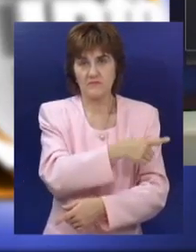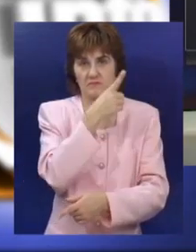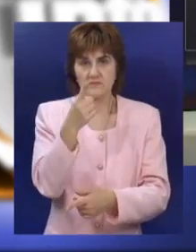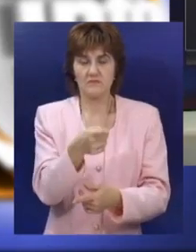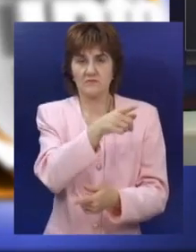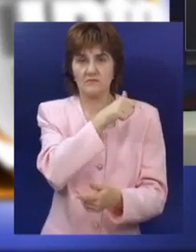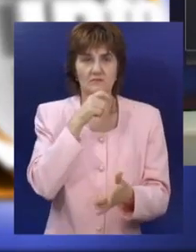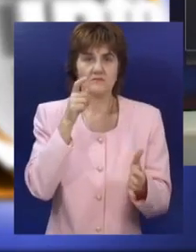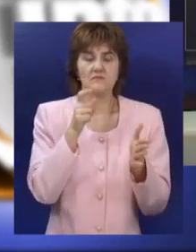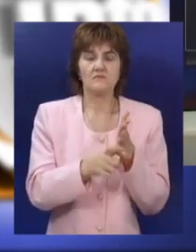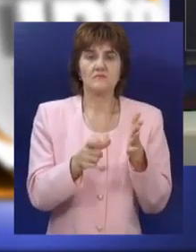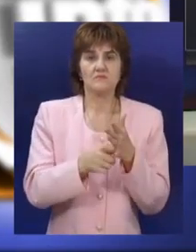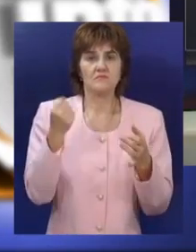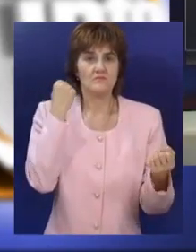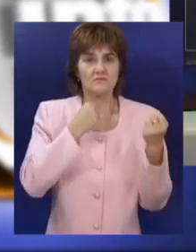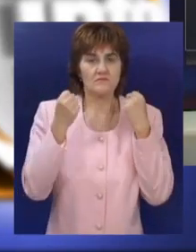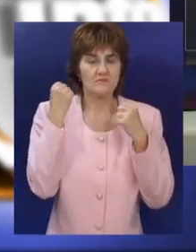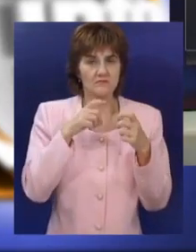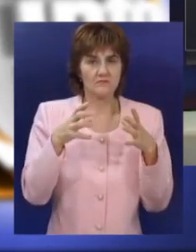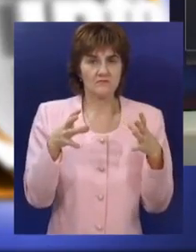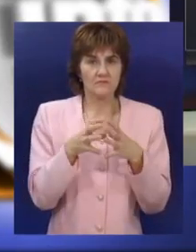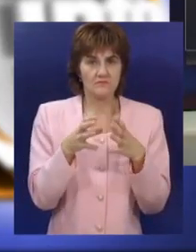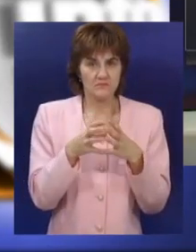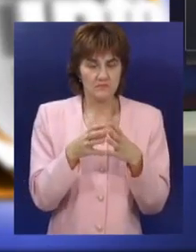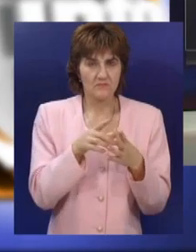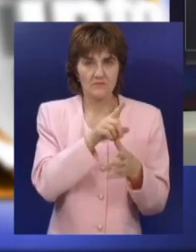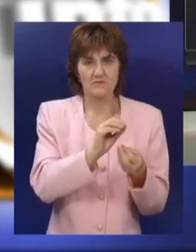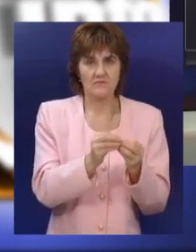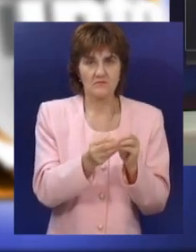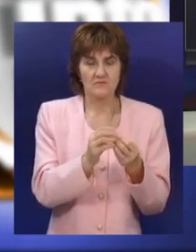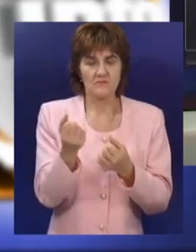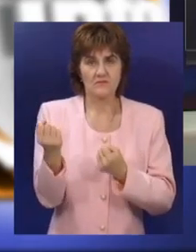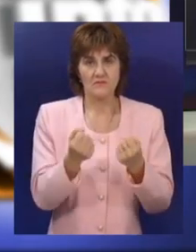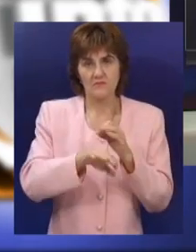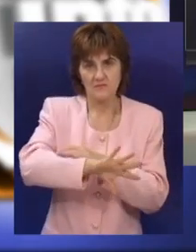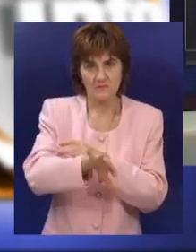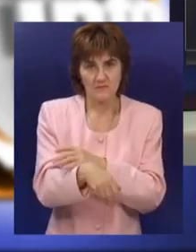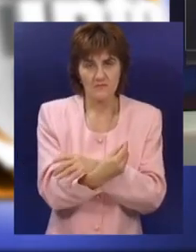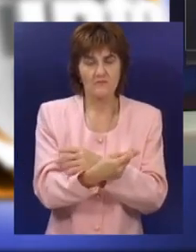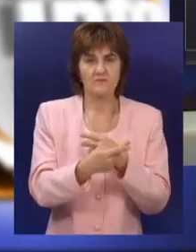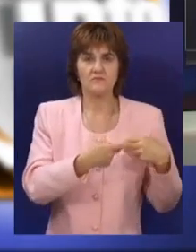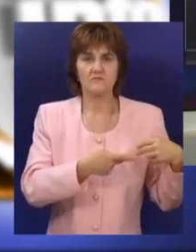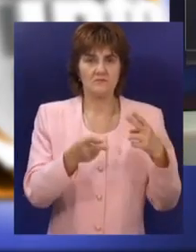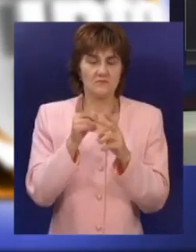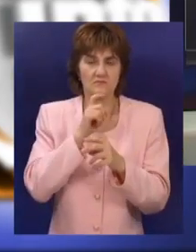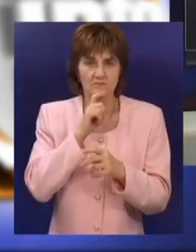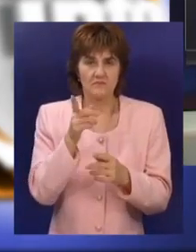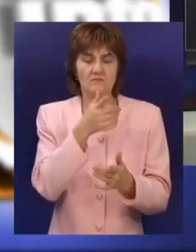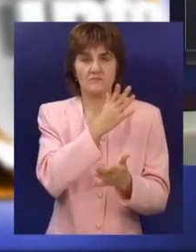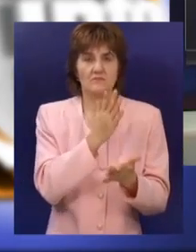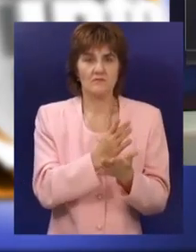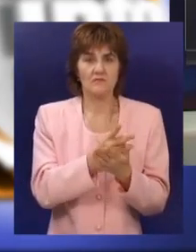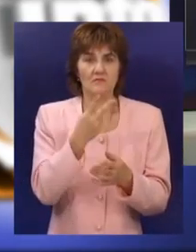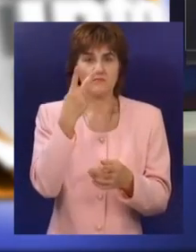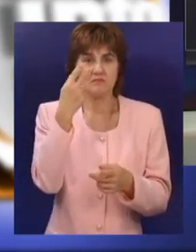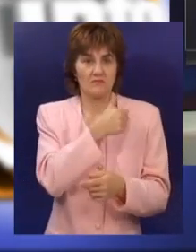kao član kriminalne grupe zvane Ledenski, koja švercuje ukradena vozila preko Mađarske, a osuđivan je i na 2 godine jer